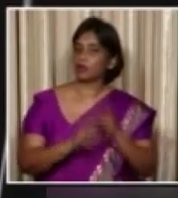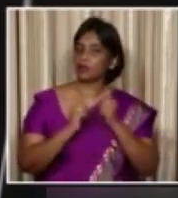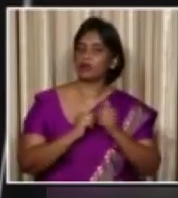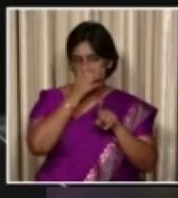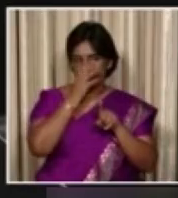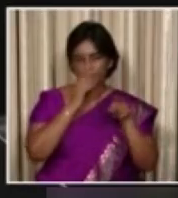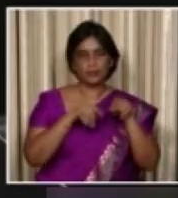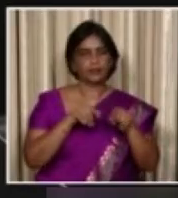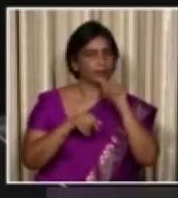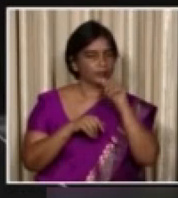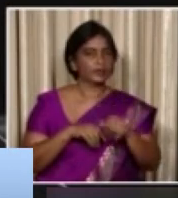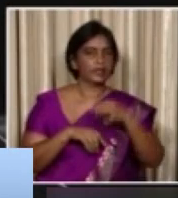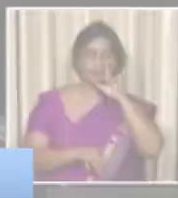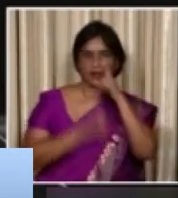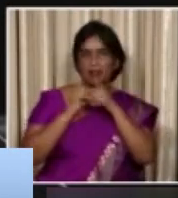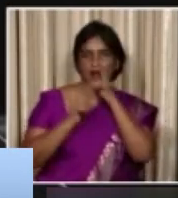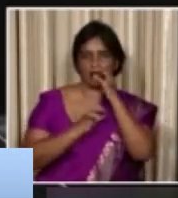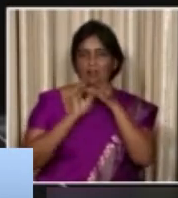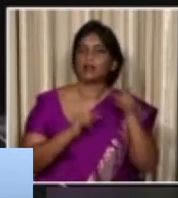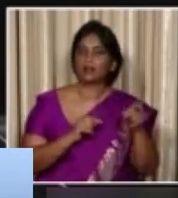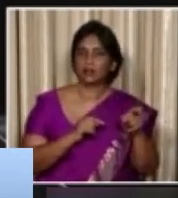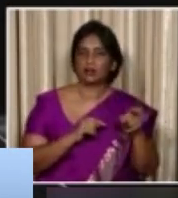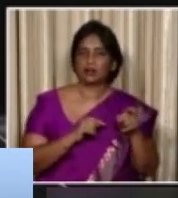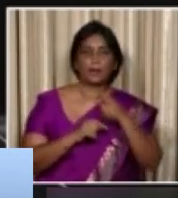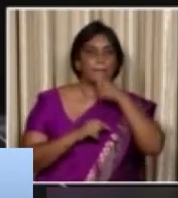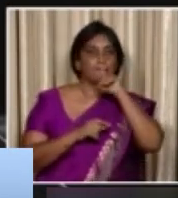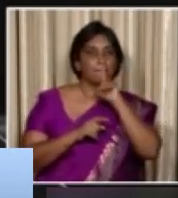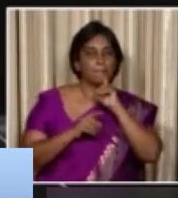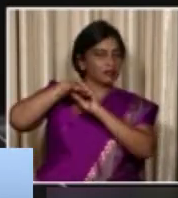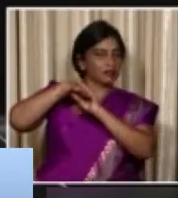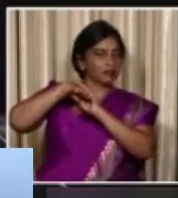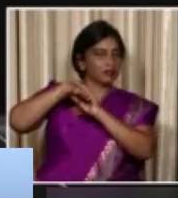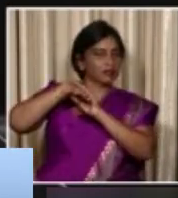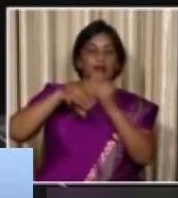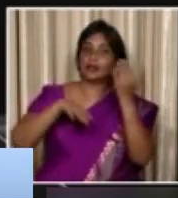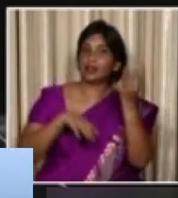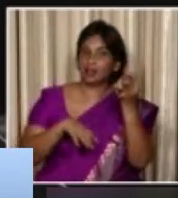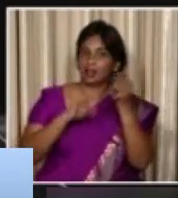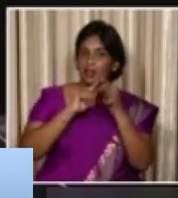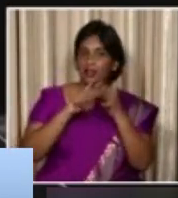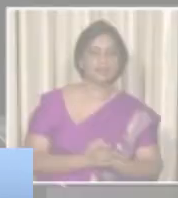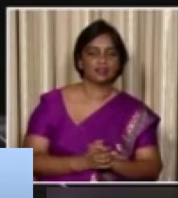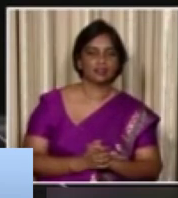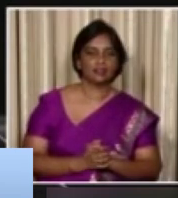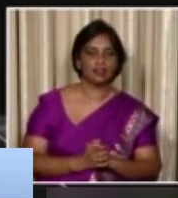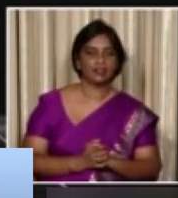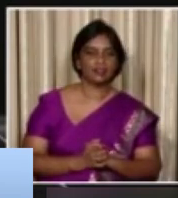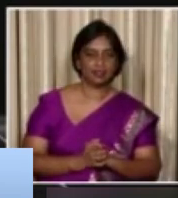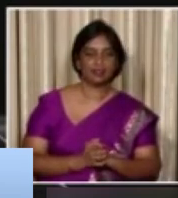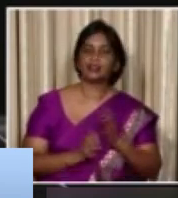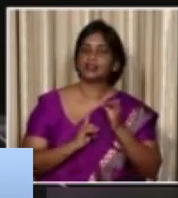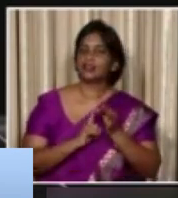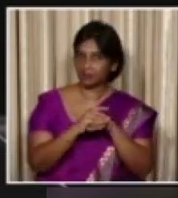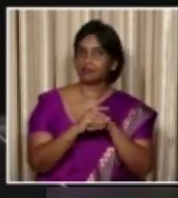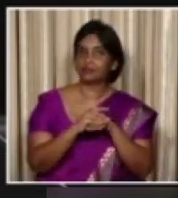කොට ගන්න පුළුවන් කියන සිංහල කතාවක් තියෙනවා. අර මේ වදයකට අතගාපු කෙනෙක් ඇංගලි ලෙව කන්නතු ඉන්නේ නැහැ. ජනාධිපති ධූරයට